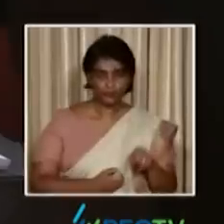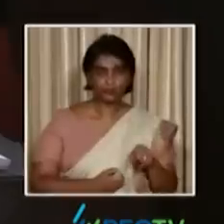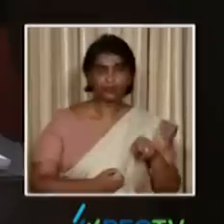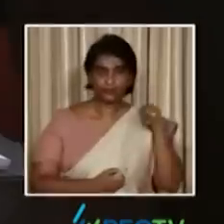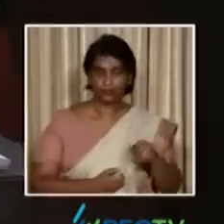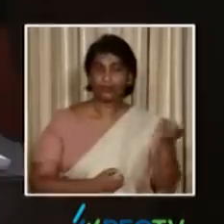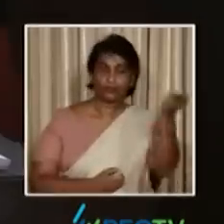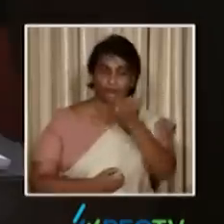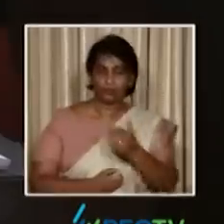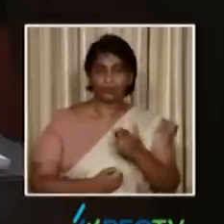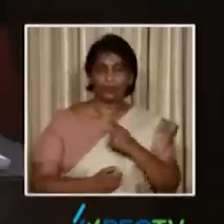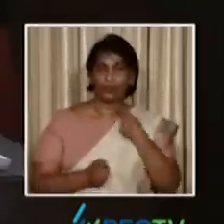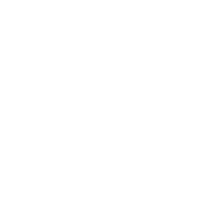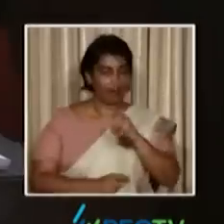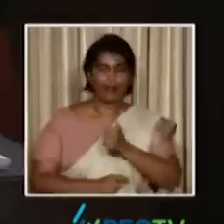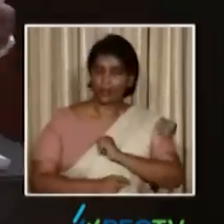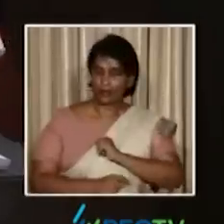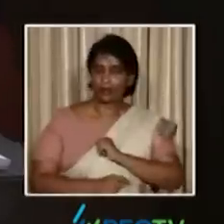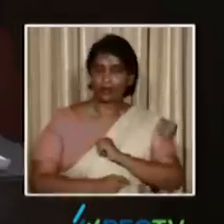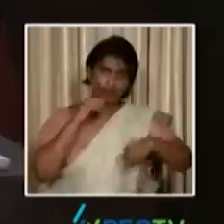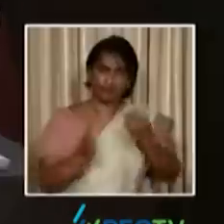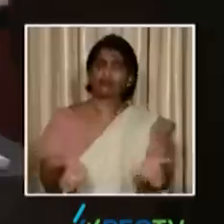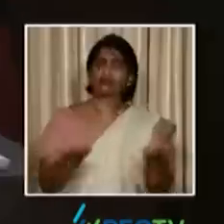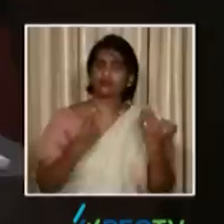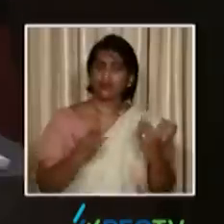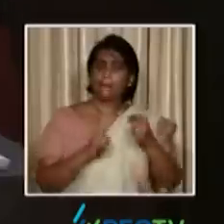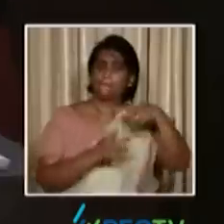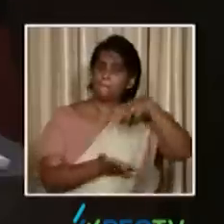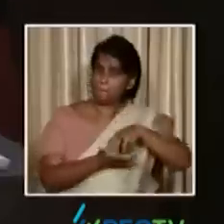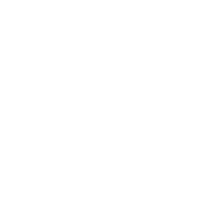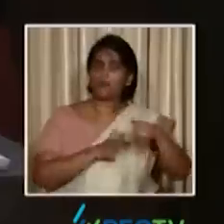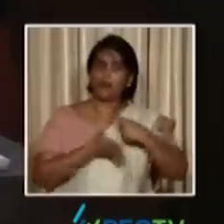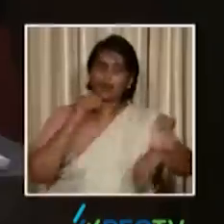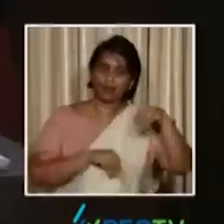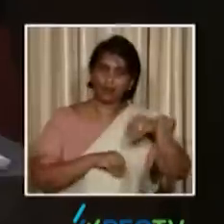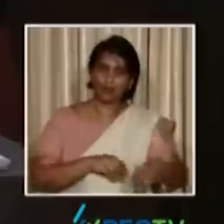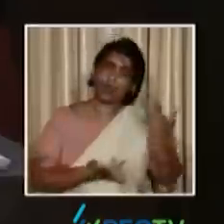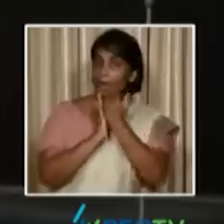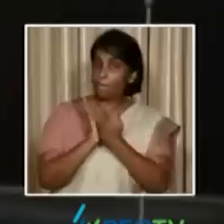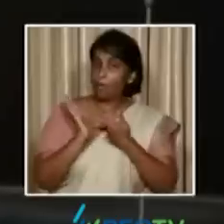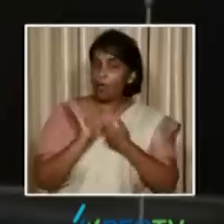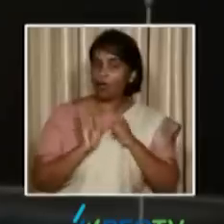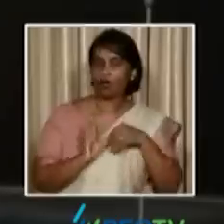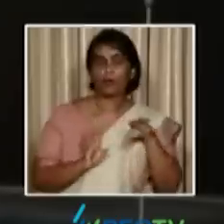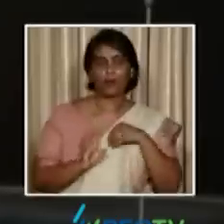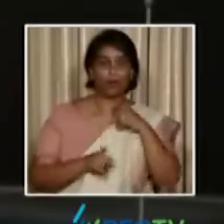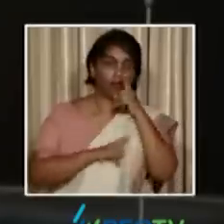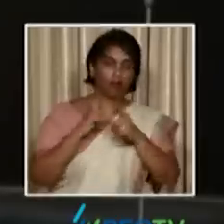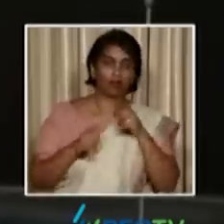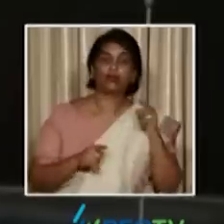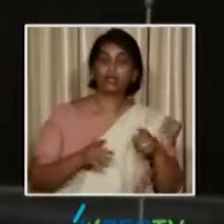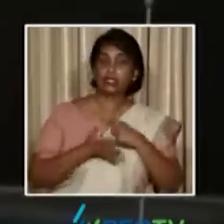අද තමුන්නාන්සලා ඔච්චර රතිඤ්ඤ පත්තු කරනවා නම් තියන්නකො මැතිවරණ. පළාත් පාලන මැතිවරණේ තියන්න බැරි නම් තියන්නකො මහ මැතිවරණයක්. මේ සමහර අය කතා කරනවා